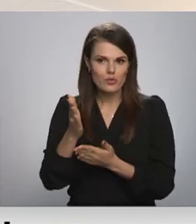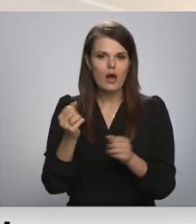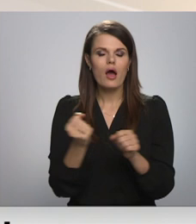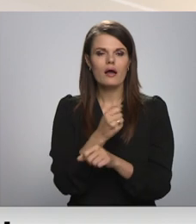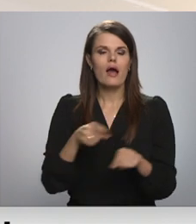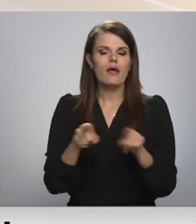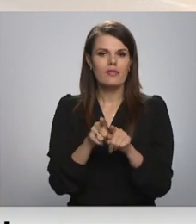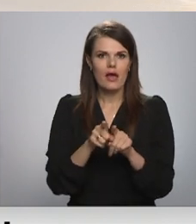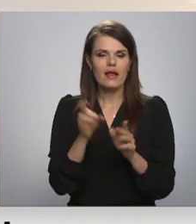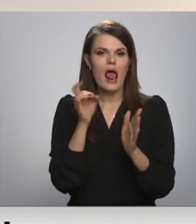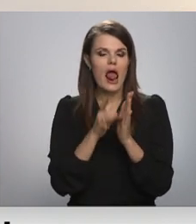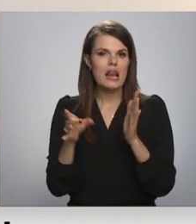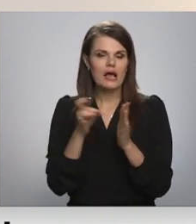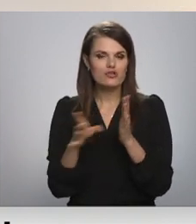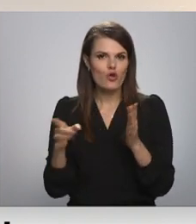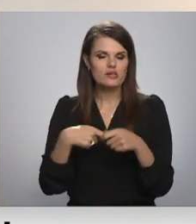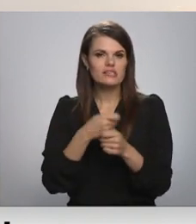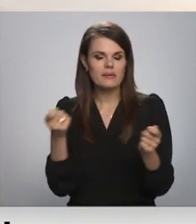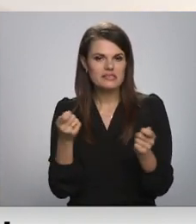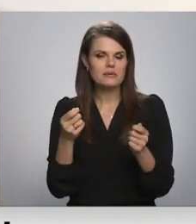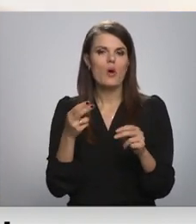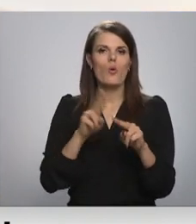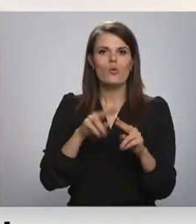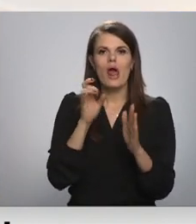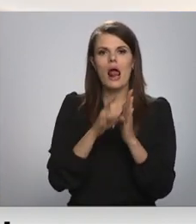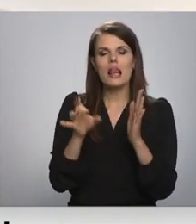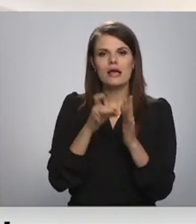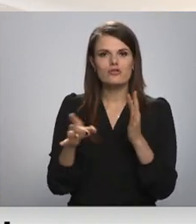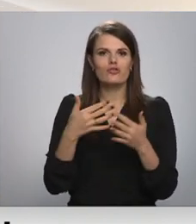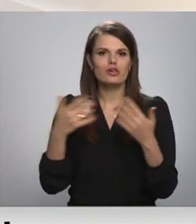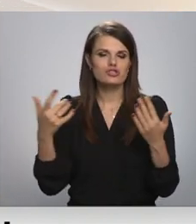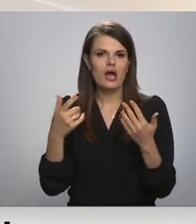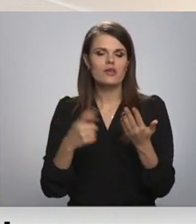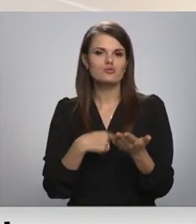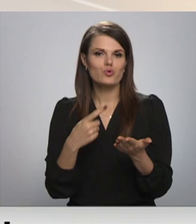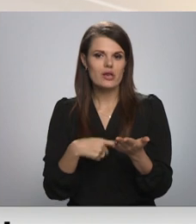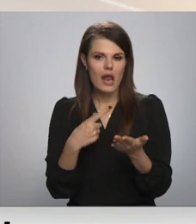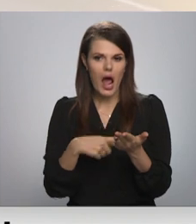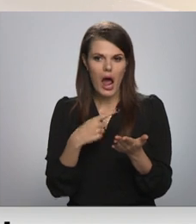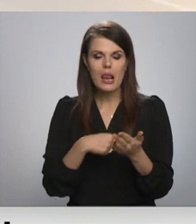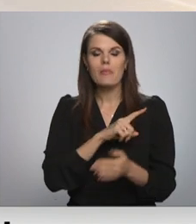arī elektroniskajiem izdevumiem un elektroniskajiem mēdījiem. Līdz 2022. Gada